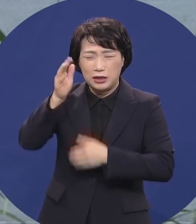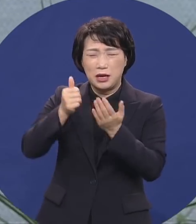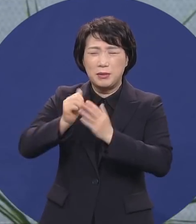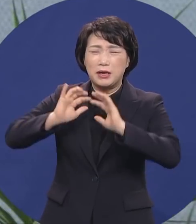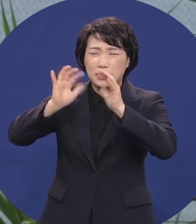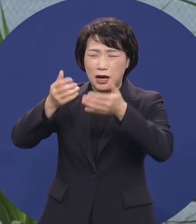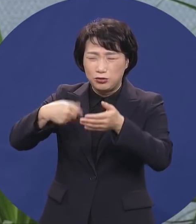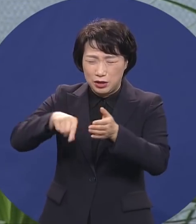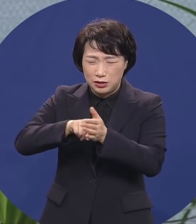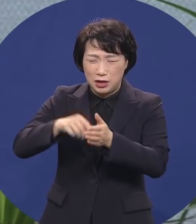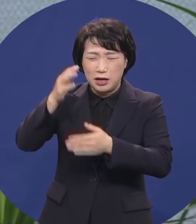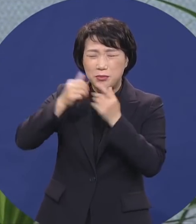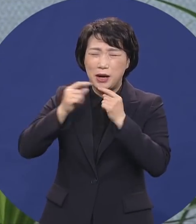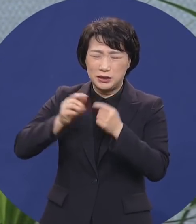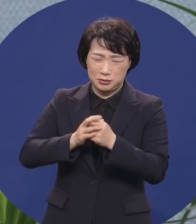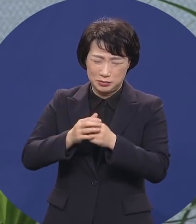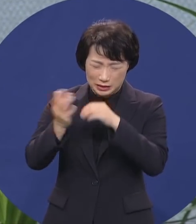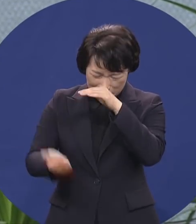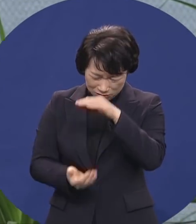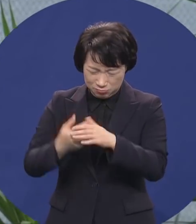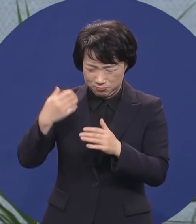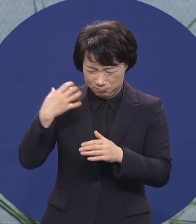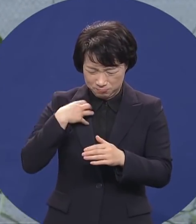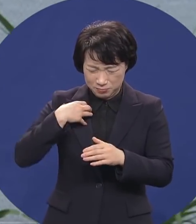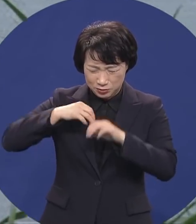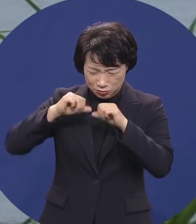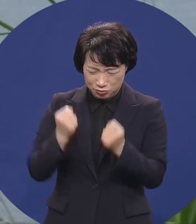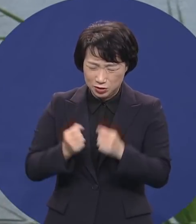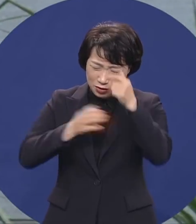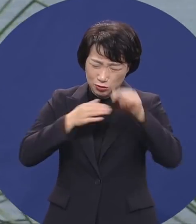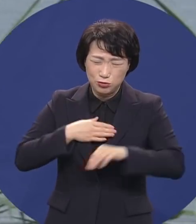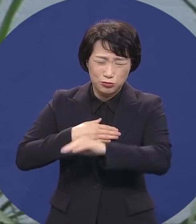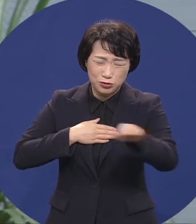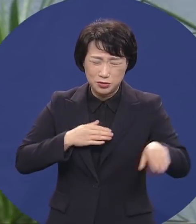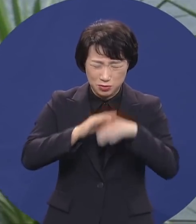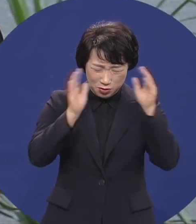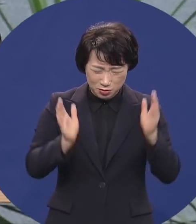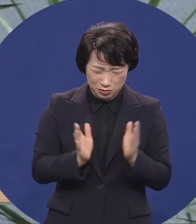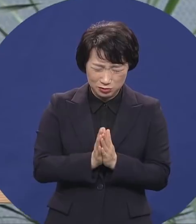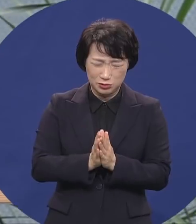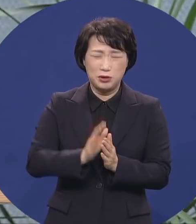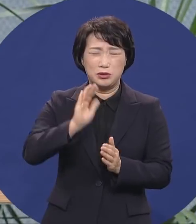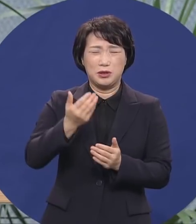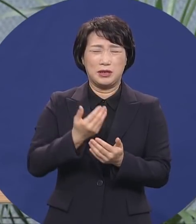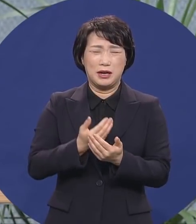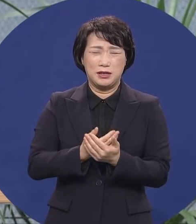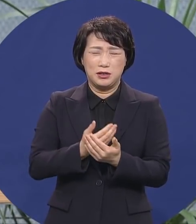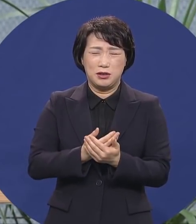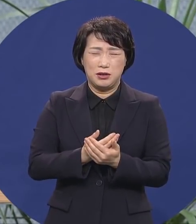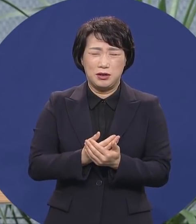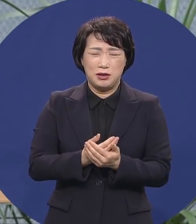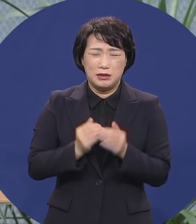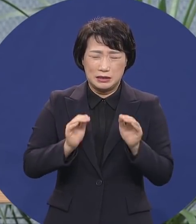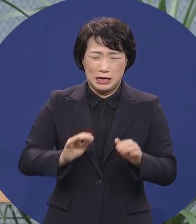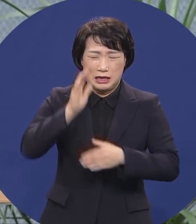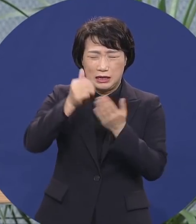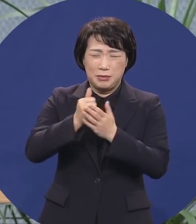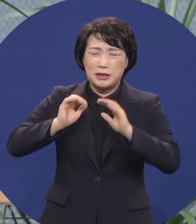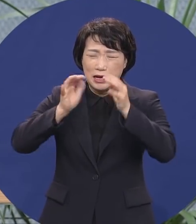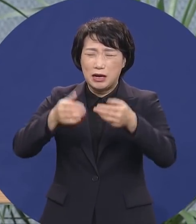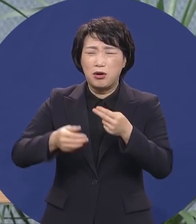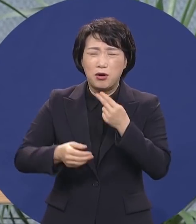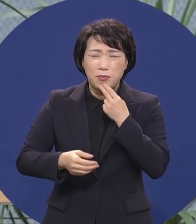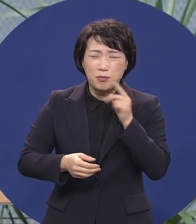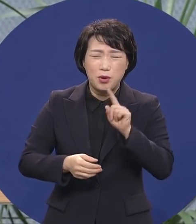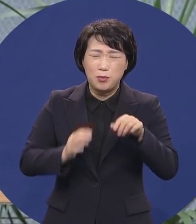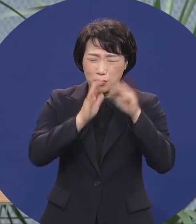나라를 위해서 하나님 말씀을 이룰 수 있는 성도들이 되게 하옵소서. 하나님의 나라가 없는